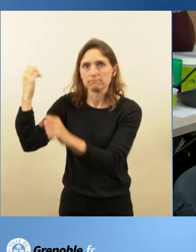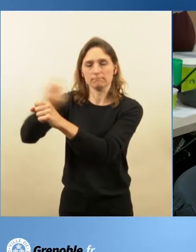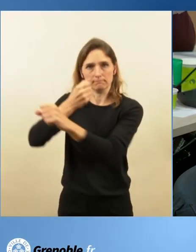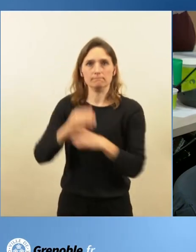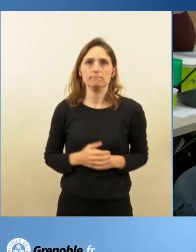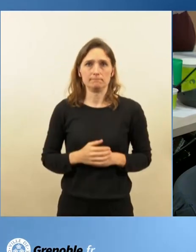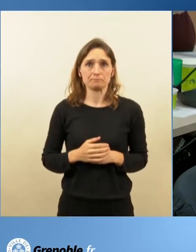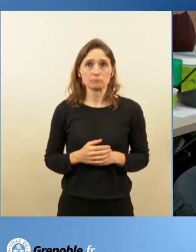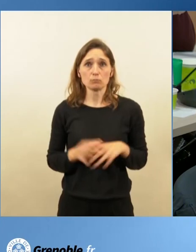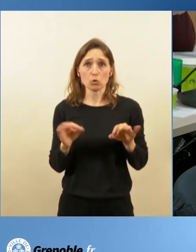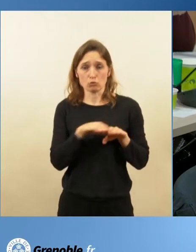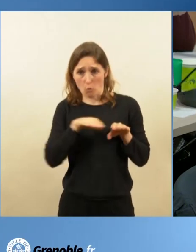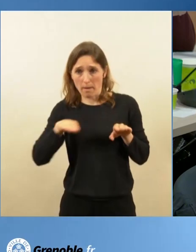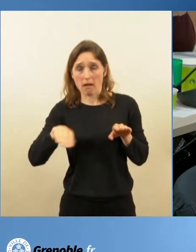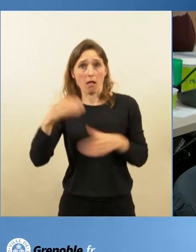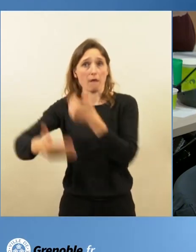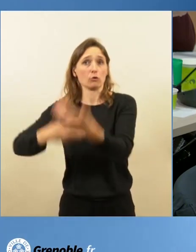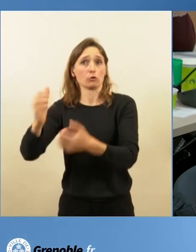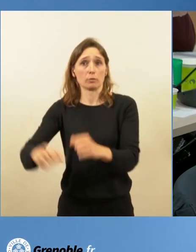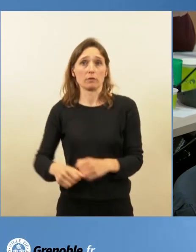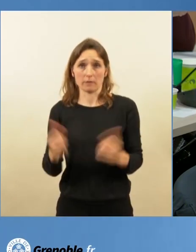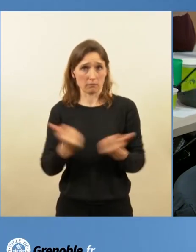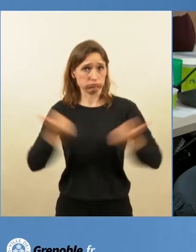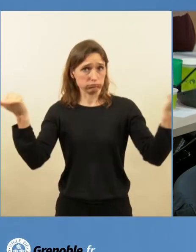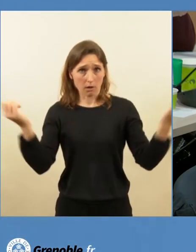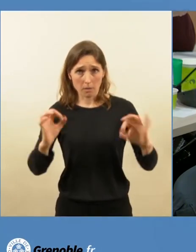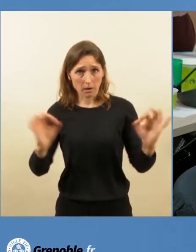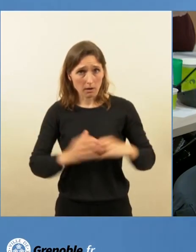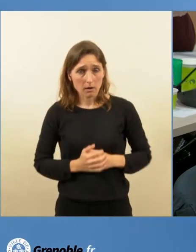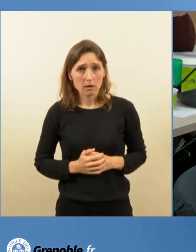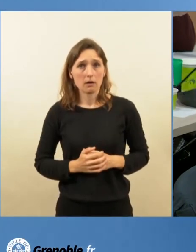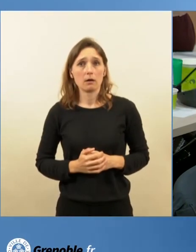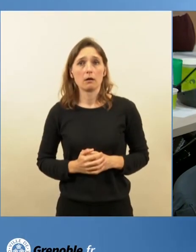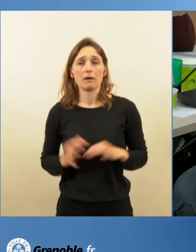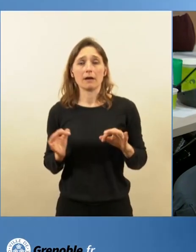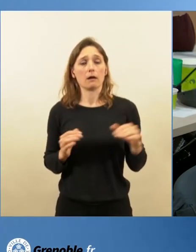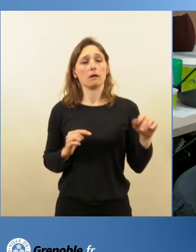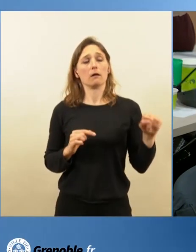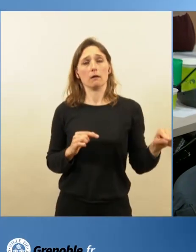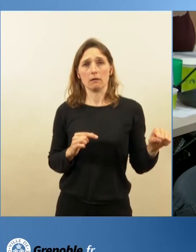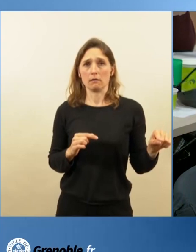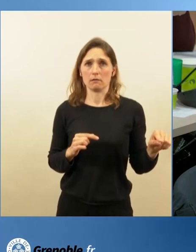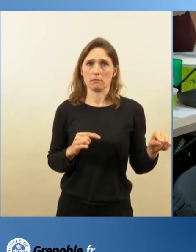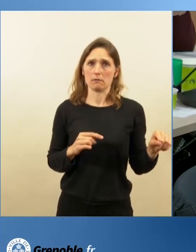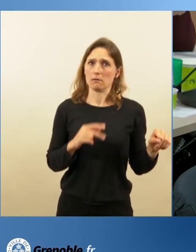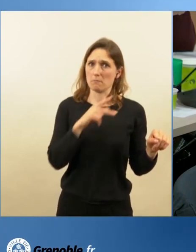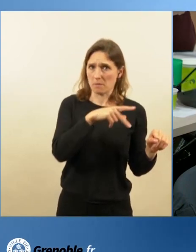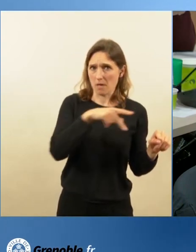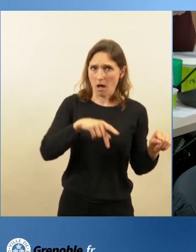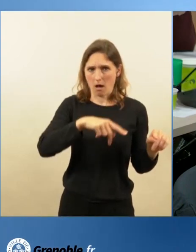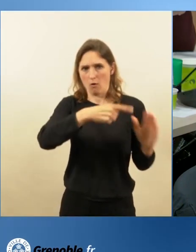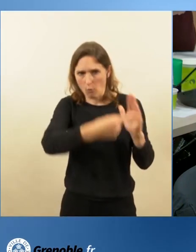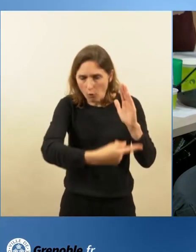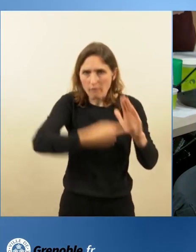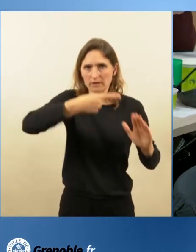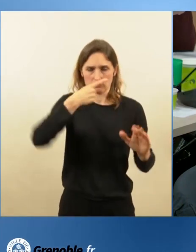et donc il y a absolument aucune contradiction entre le fait de retravailler sur ce PPA qui est